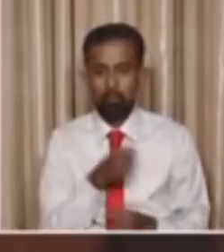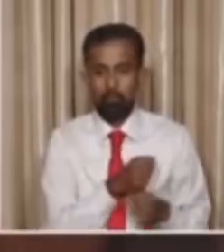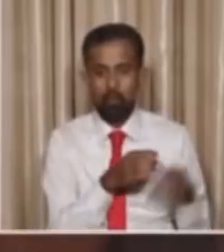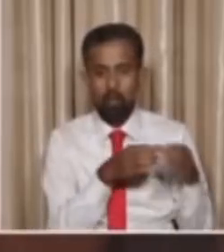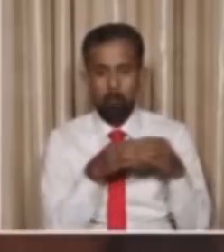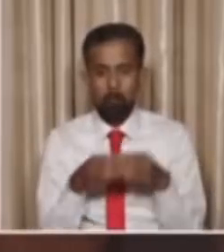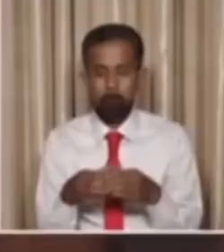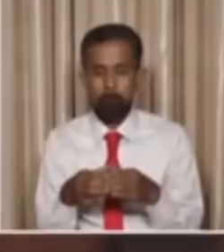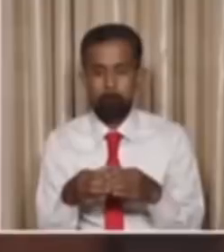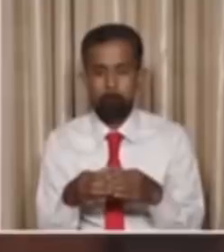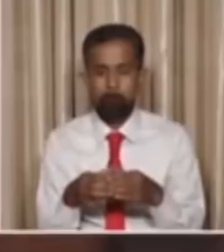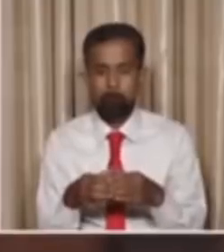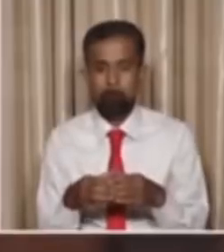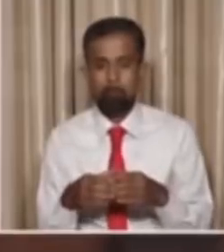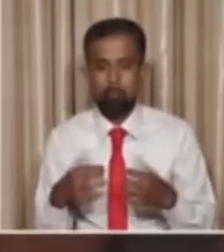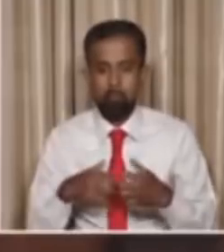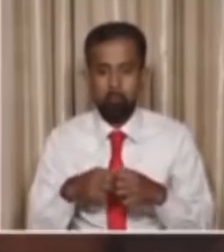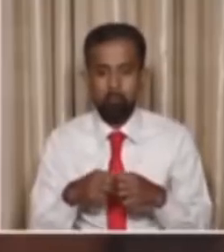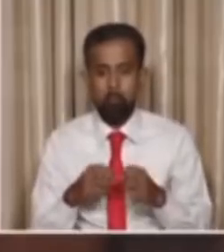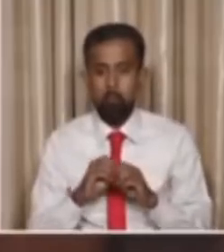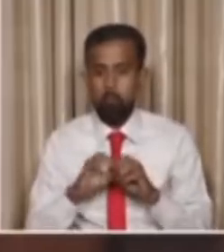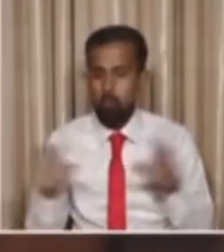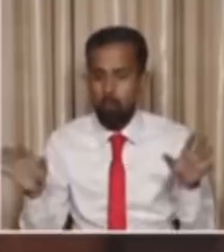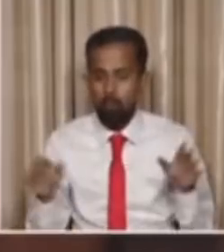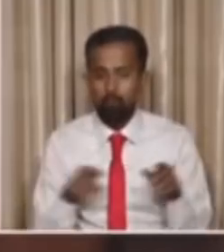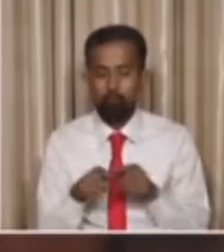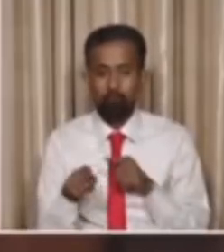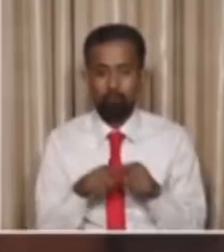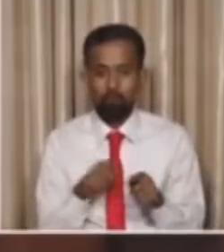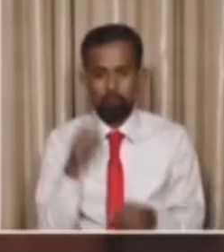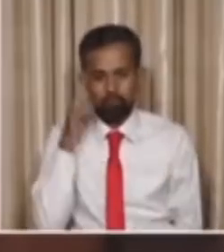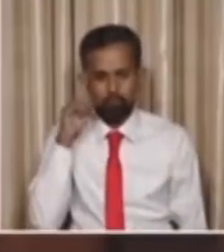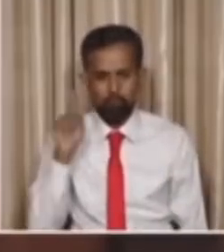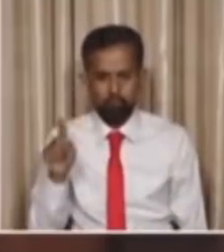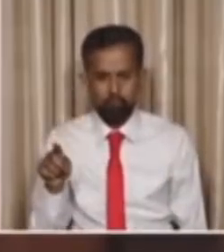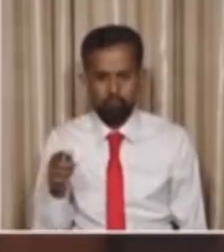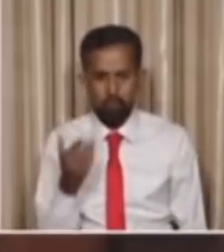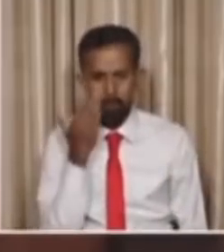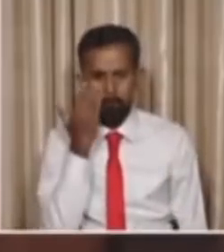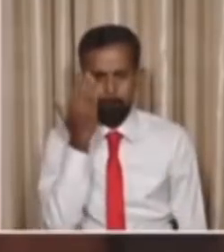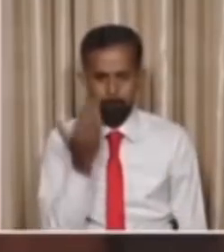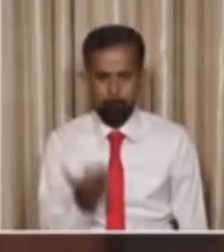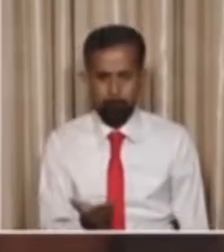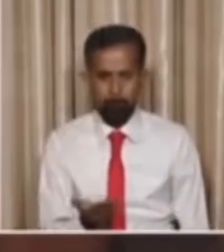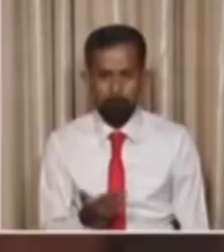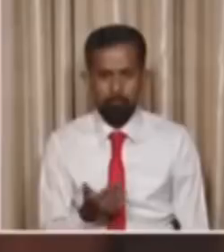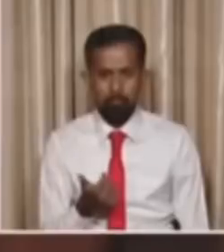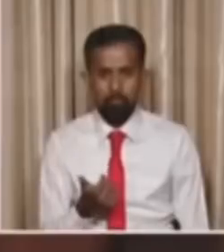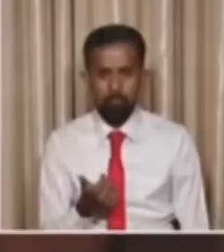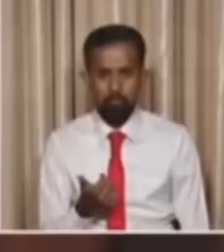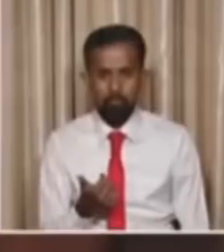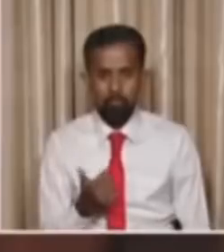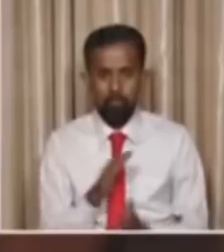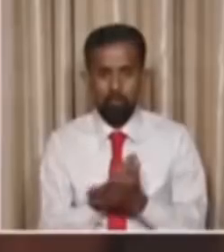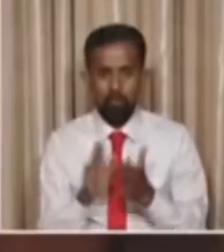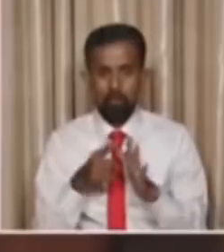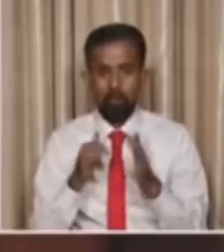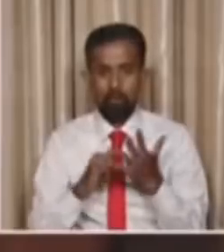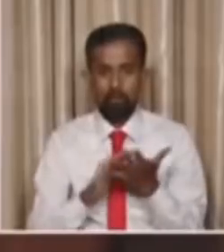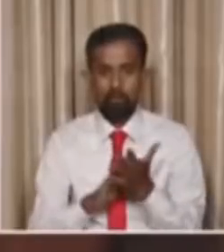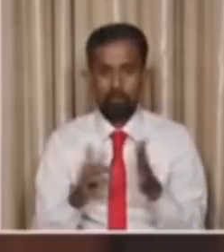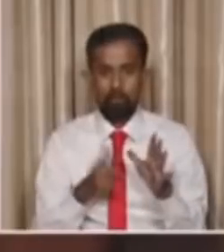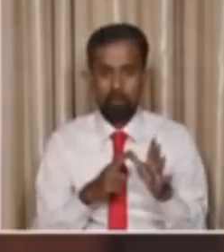තියෙන දෙදෙරීම් එළියට ගෙනල්ලා තියෙනවද මේ විවාදය තුලින් කියලාත් පොඩි සැකයක් එනවාද මං හිතන්නේ හොඳ ගැටයක් ඒ හේස මන්ත්‍රීතුමා මේ මේ